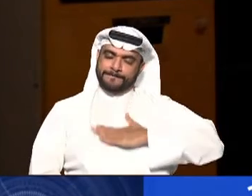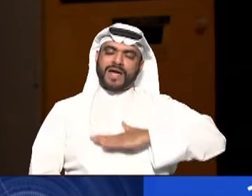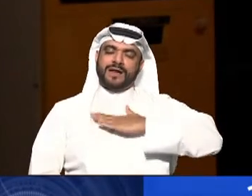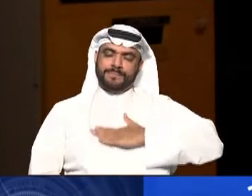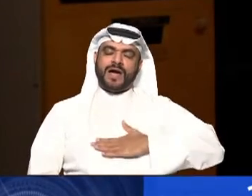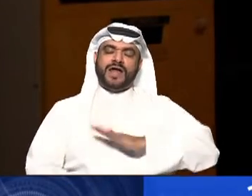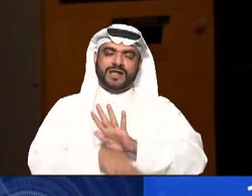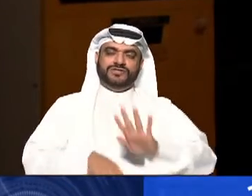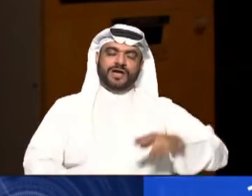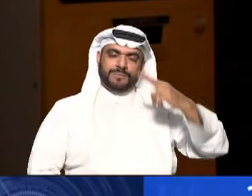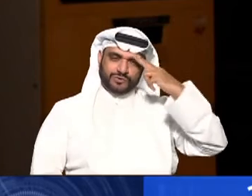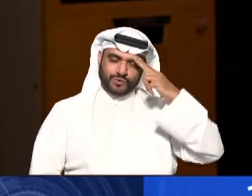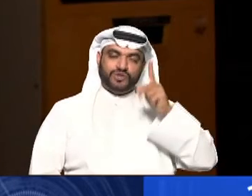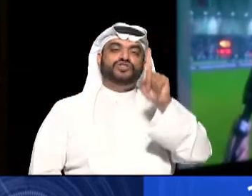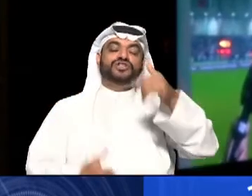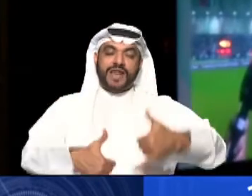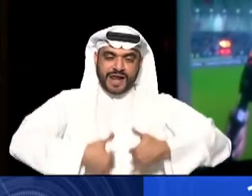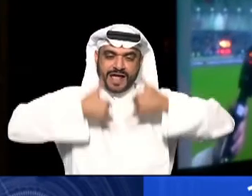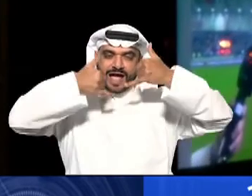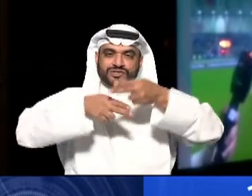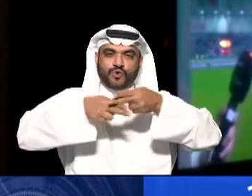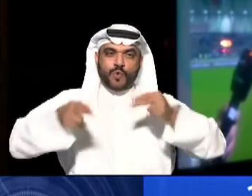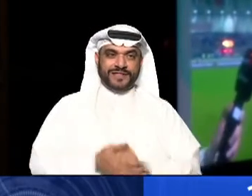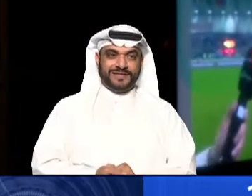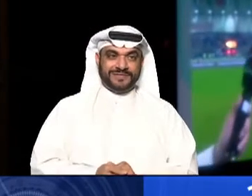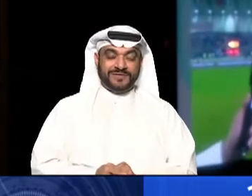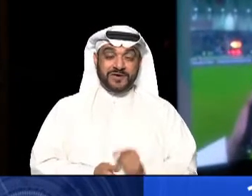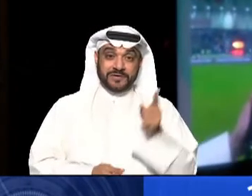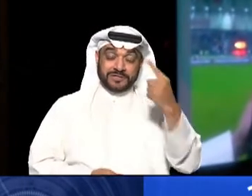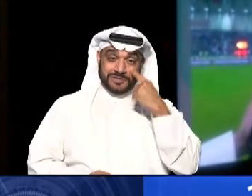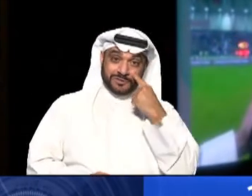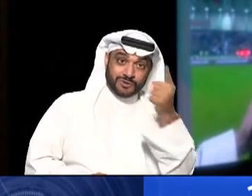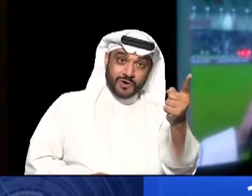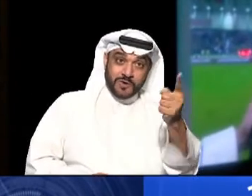السعودي وإن شاء الله الكاس لنا. الصراحة شيء يشرف،